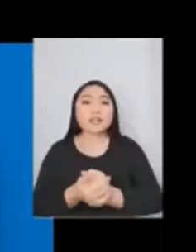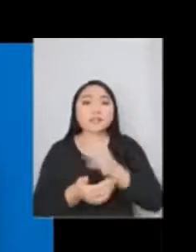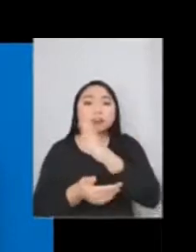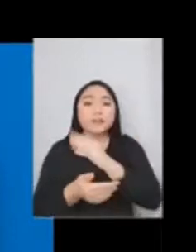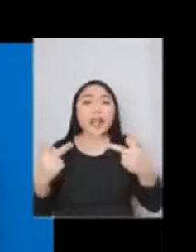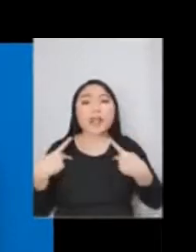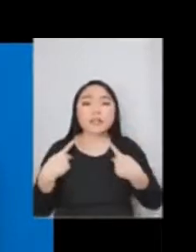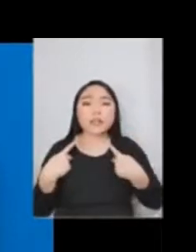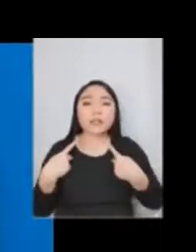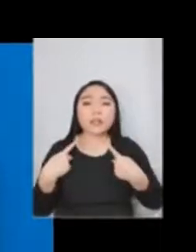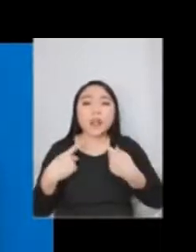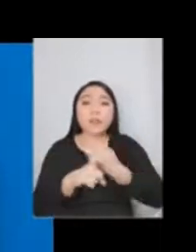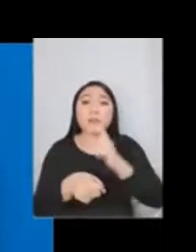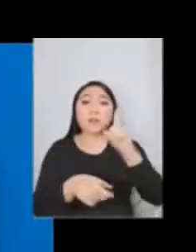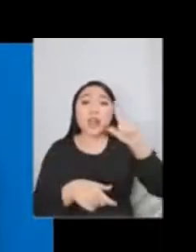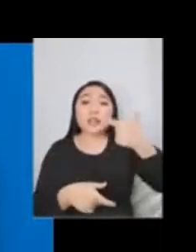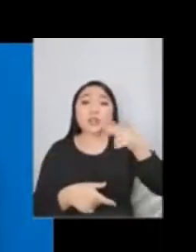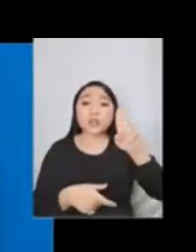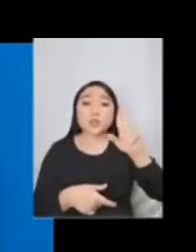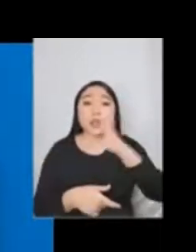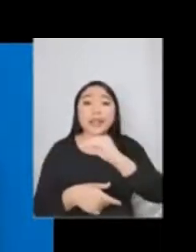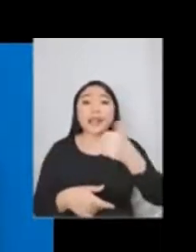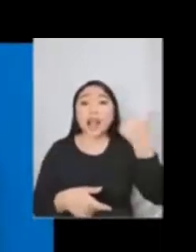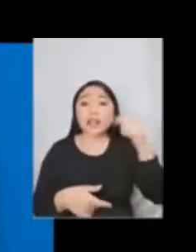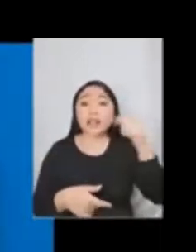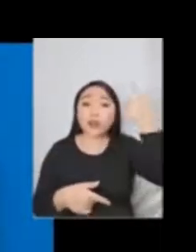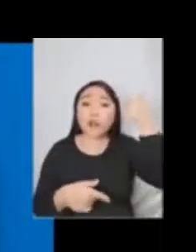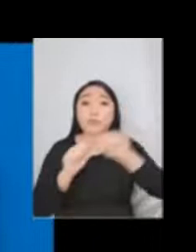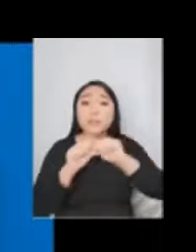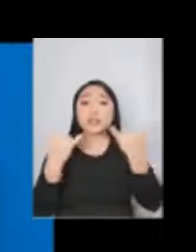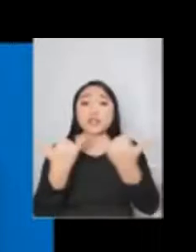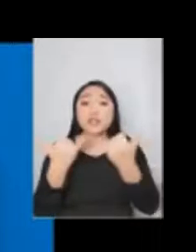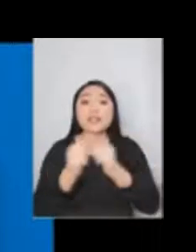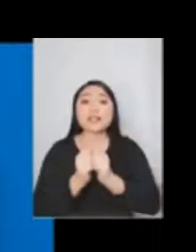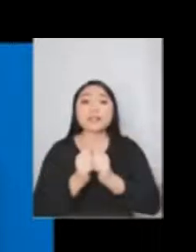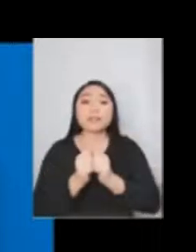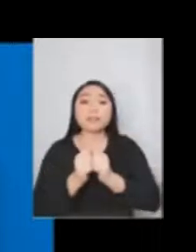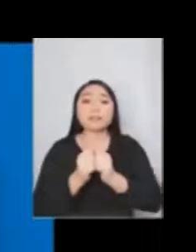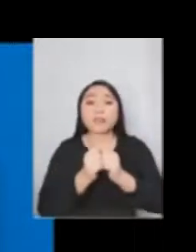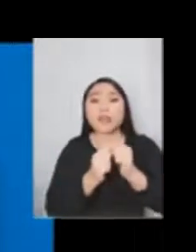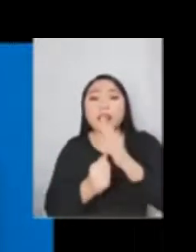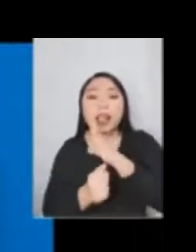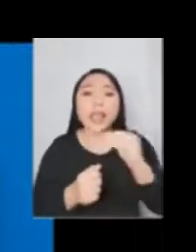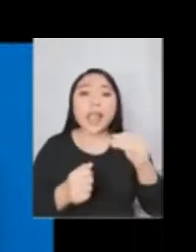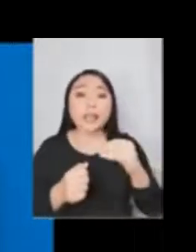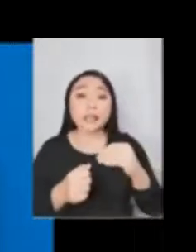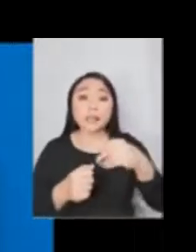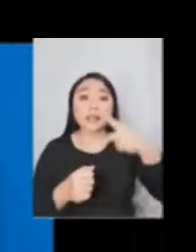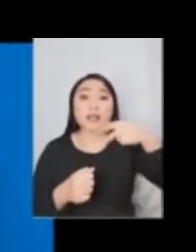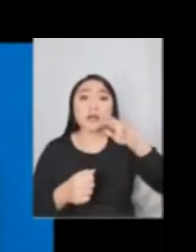So, sa deployment partners po natin, hindi lamang po yung ating mga regional offices yung nagde-deploy. Meron din po mga